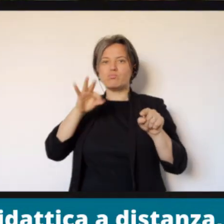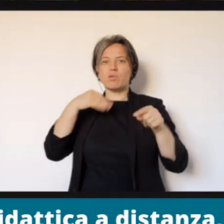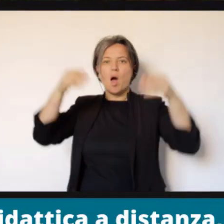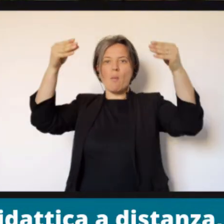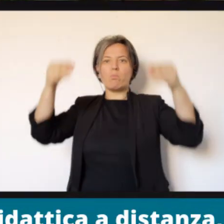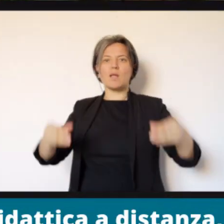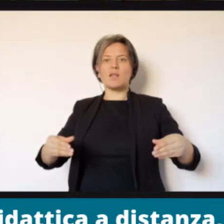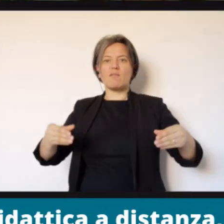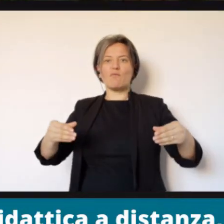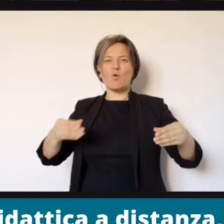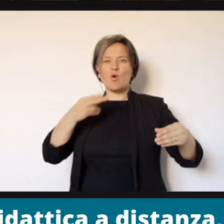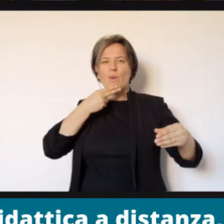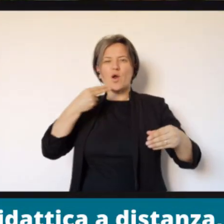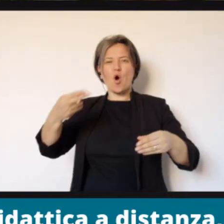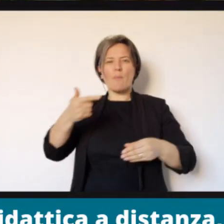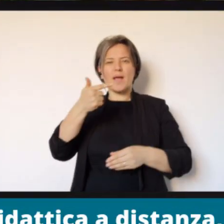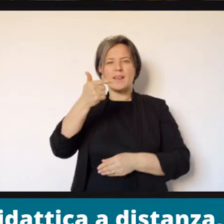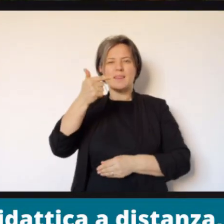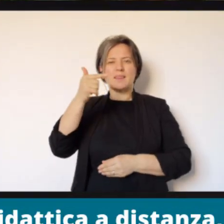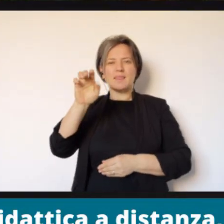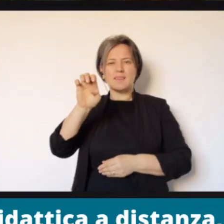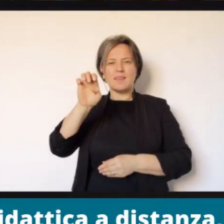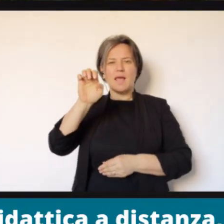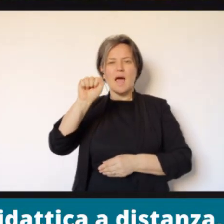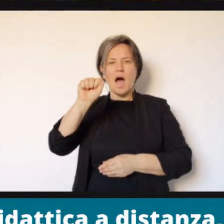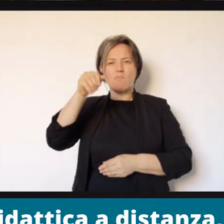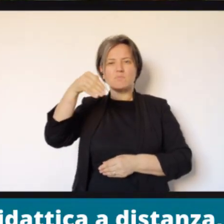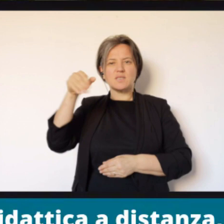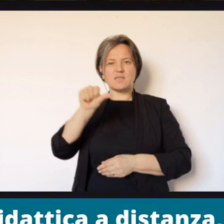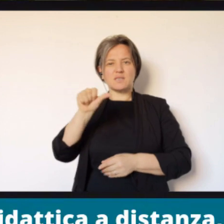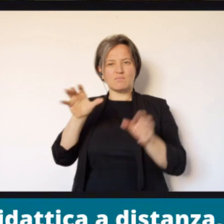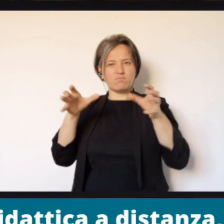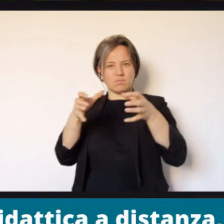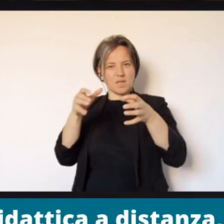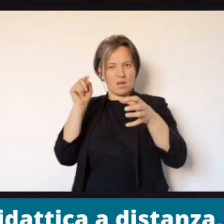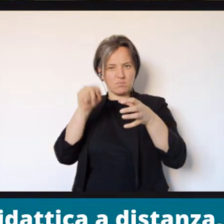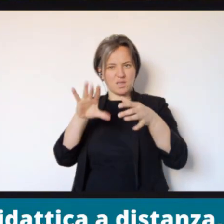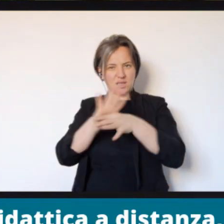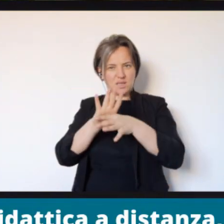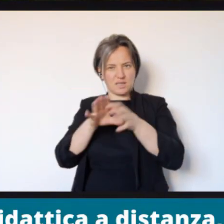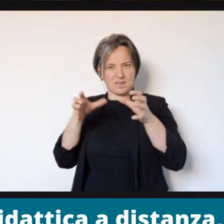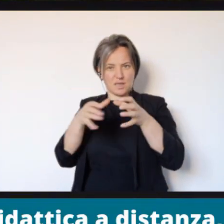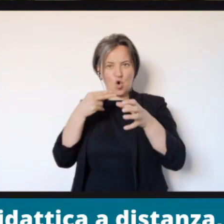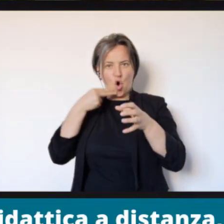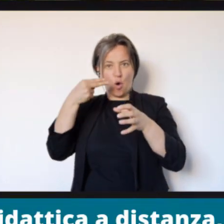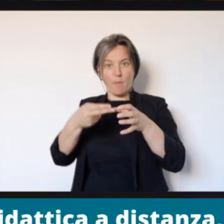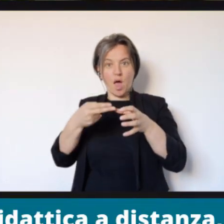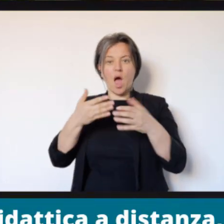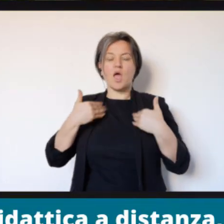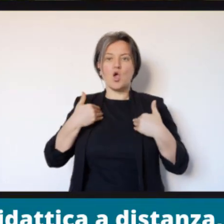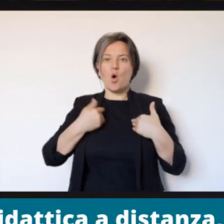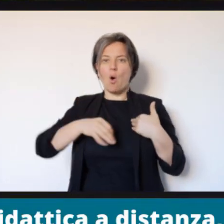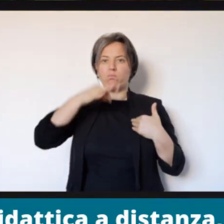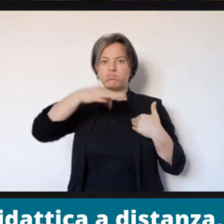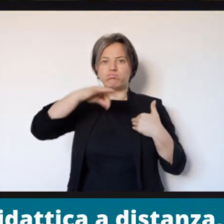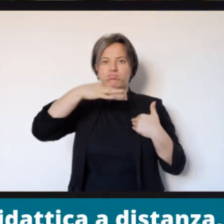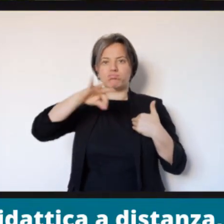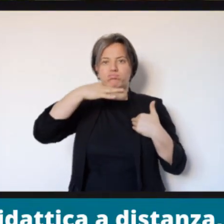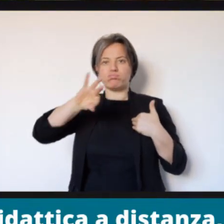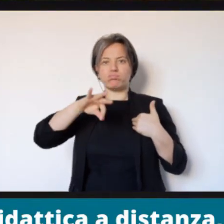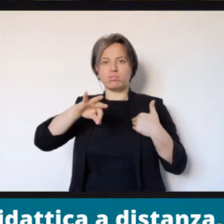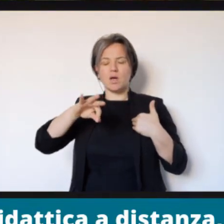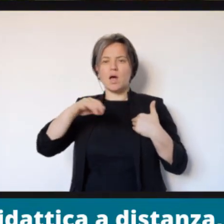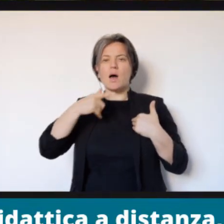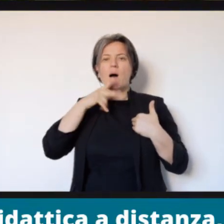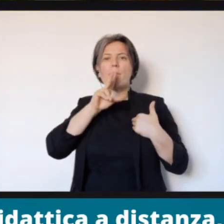su una piattaforma che si chiama Teams, che praticamente faceva in modo che io